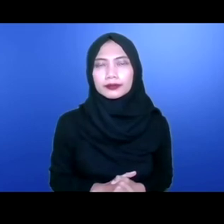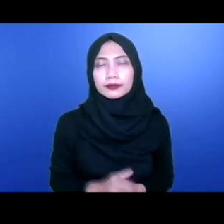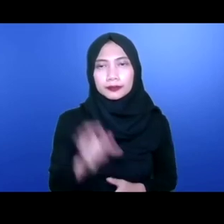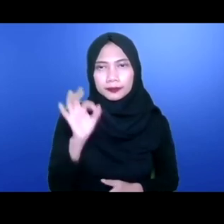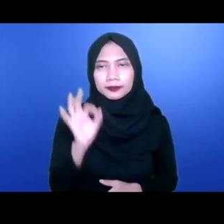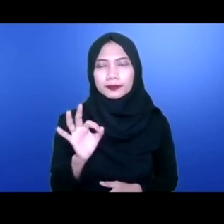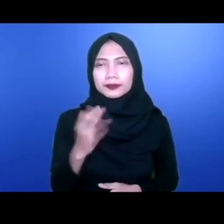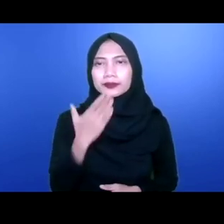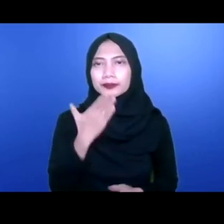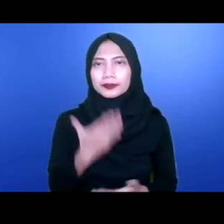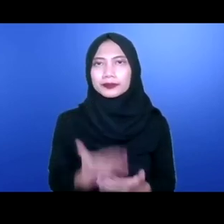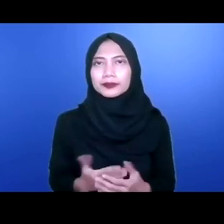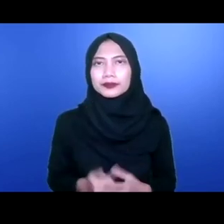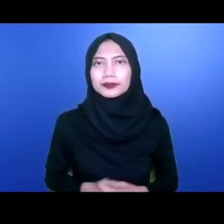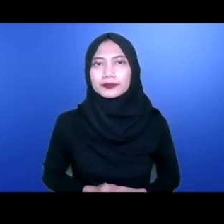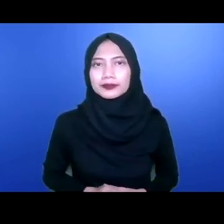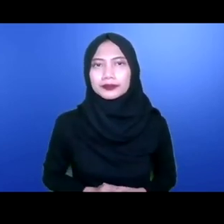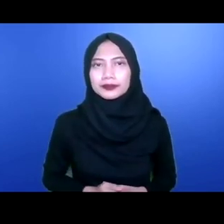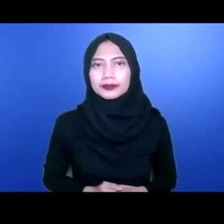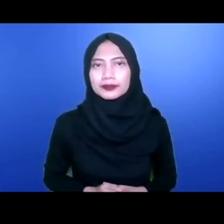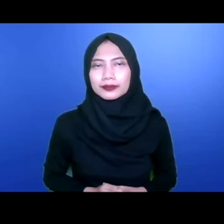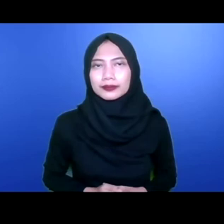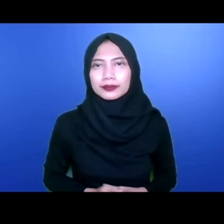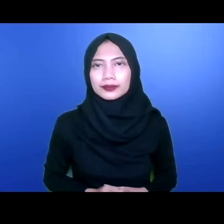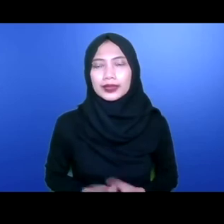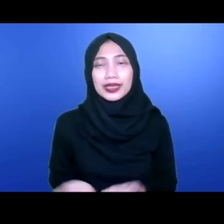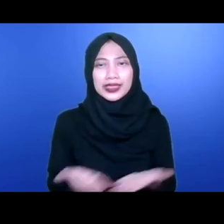Pak. Terima kasih. Itu menarik sekali. Mungkin Ibu Ida?